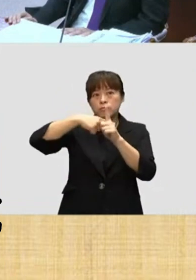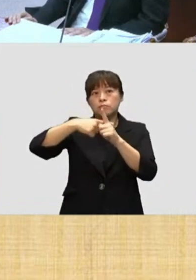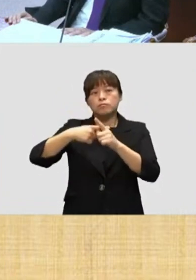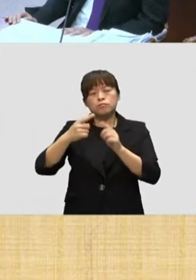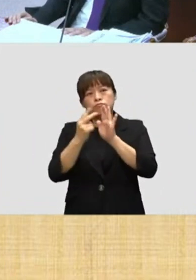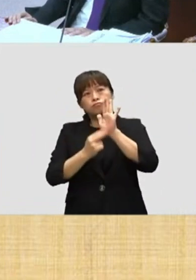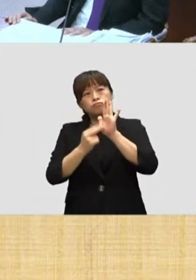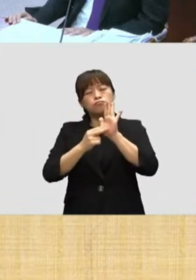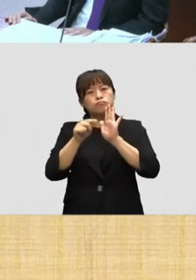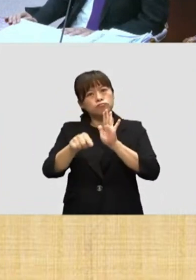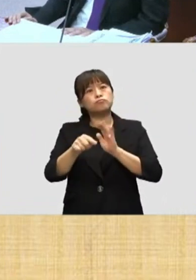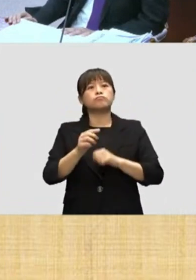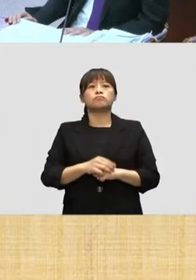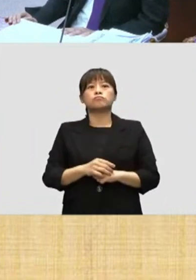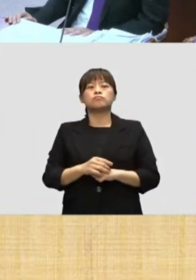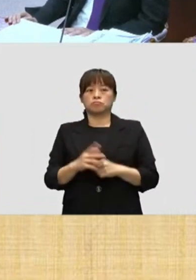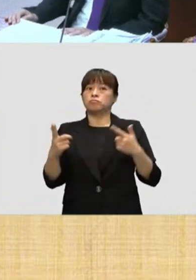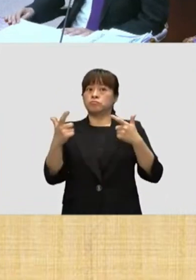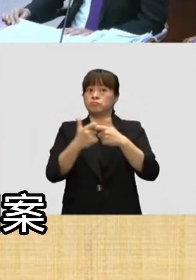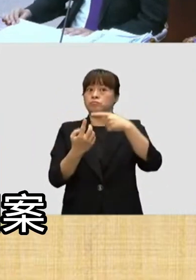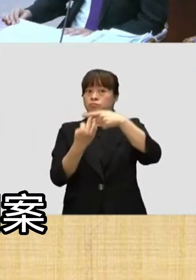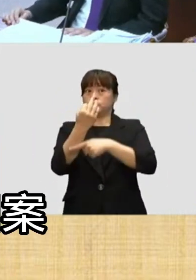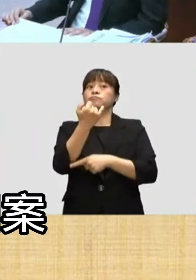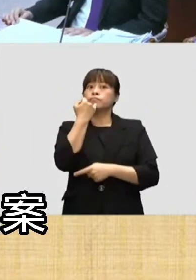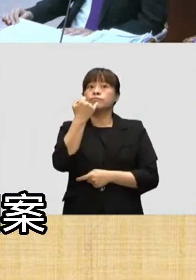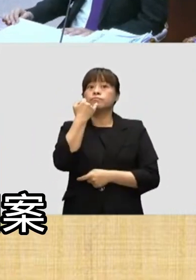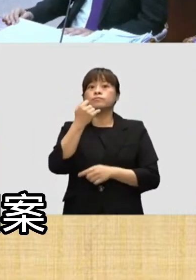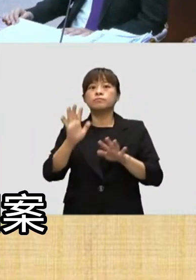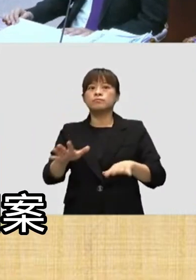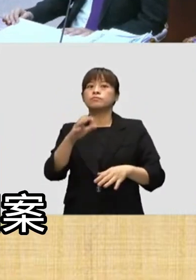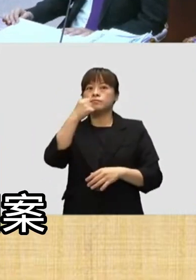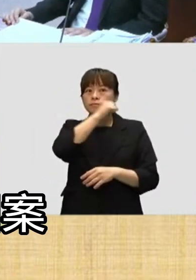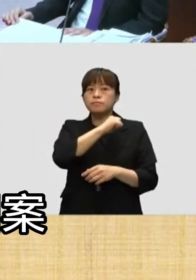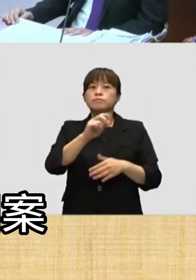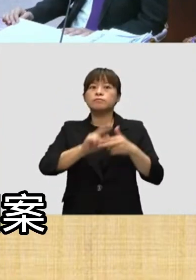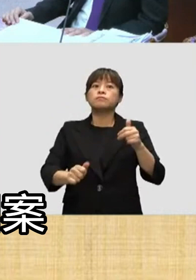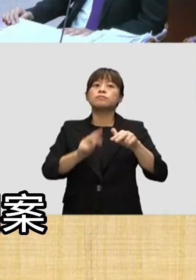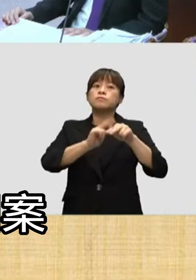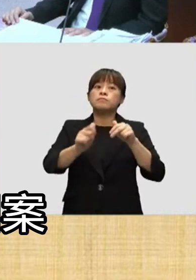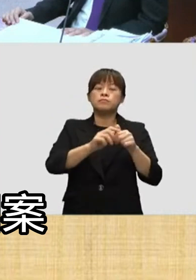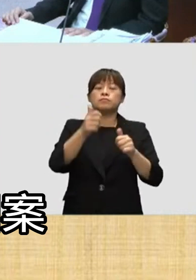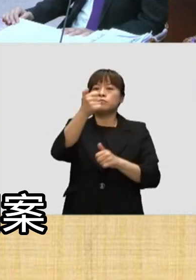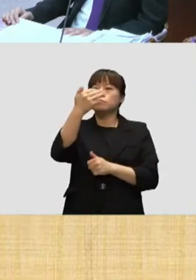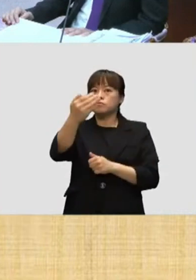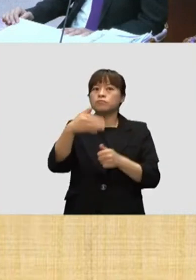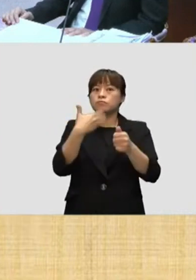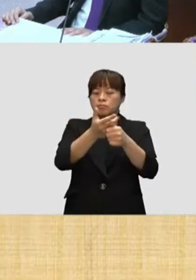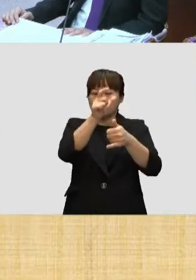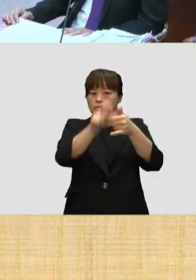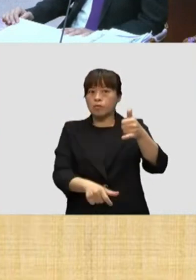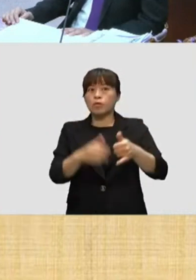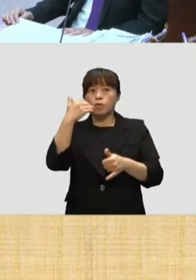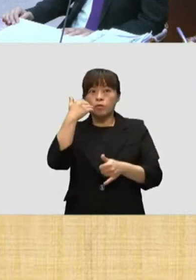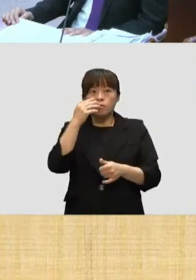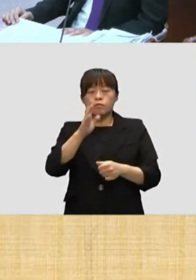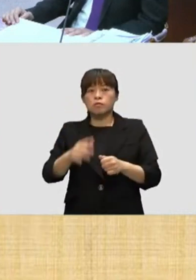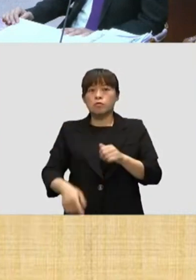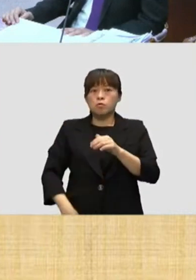说是符合比例性。目前我国刑法第59条提供个案若罪